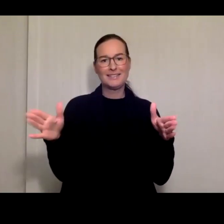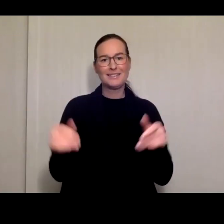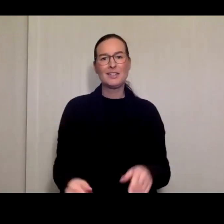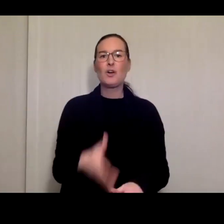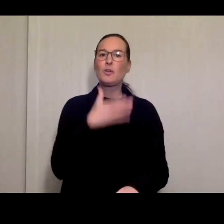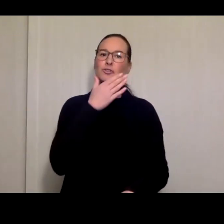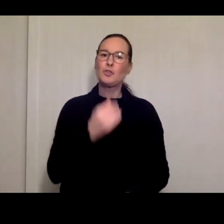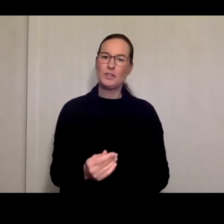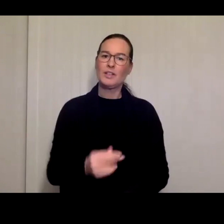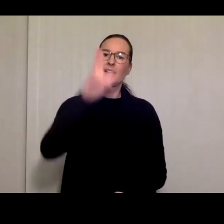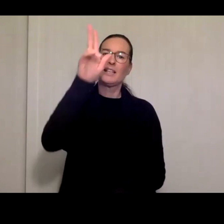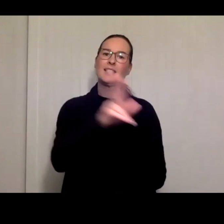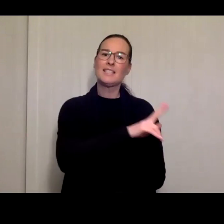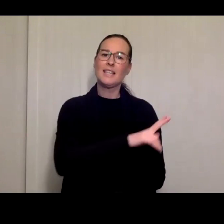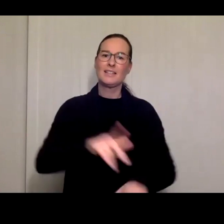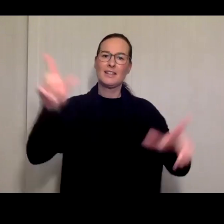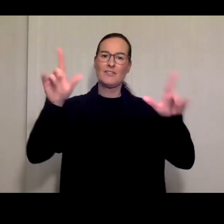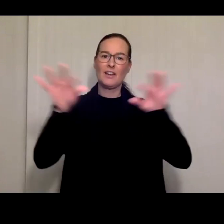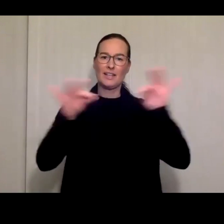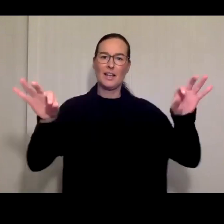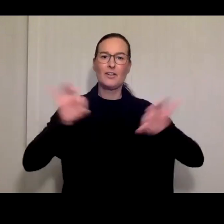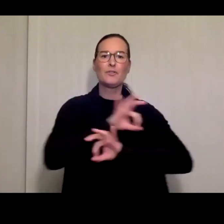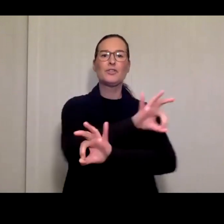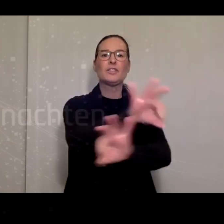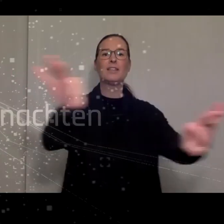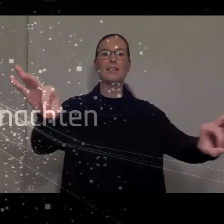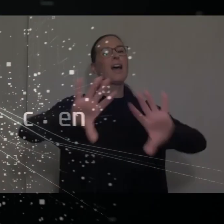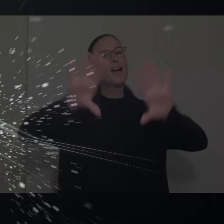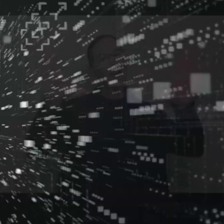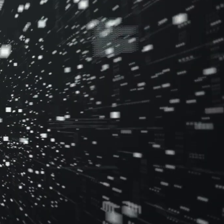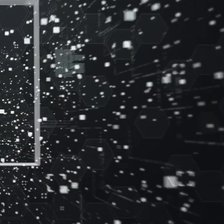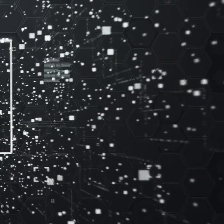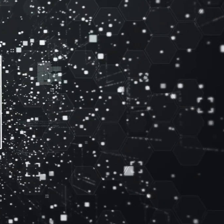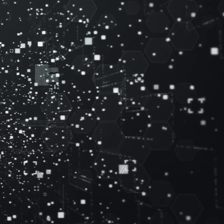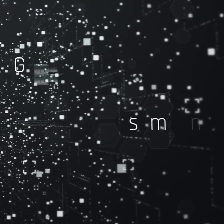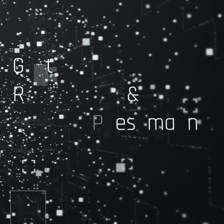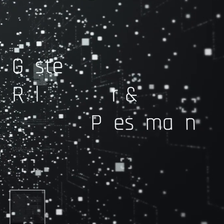gesegnete Feiertage. Alles Gute wünsche ich Ihnen. Musik